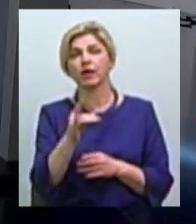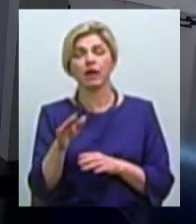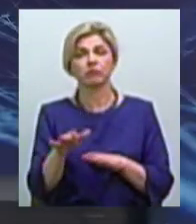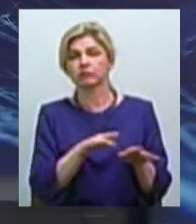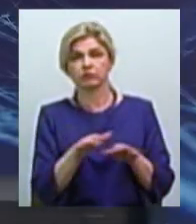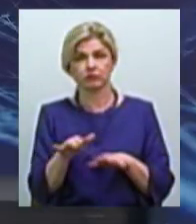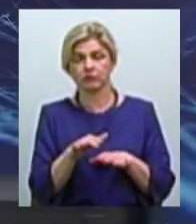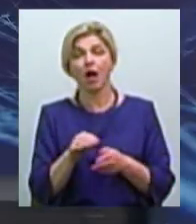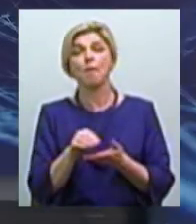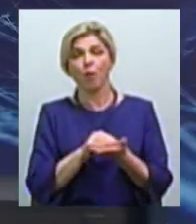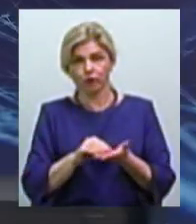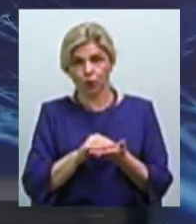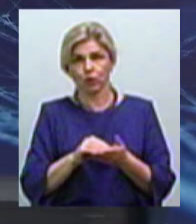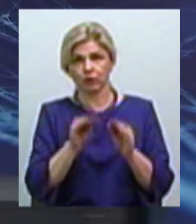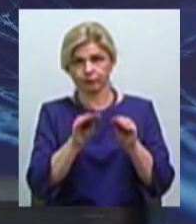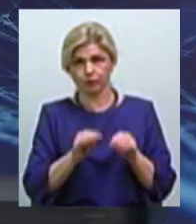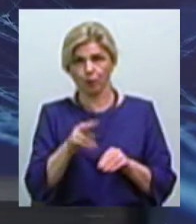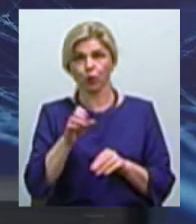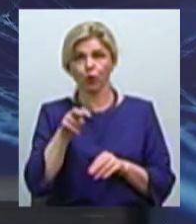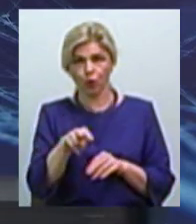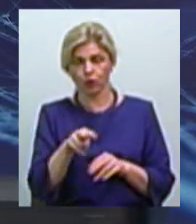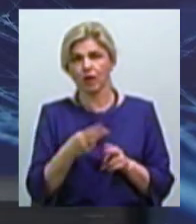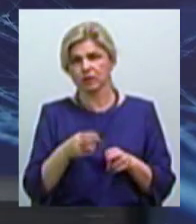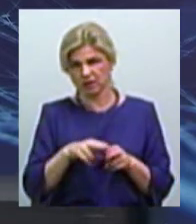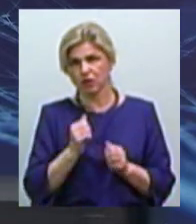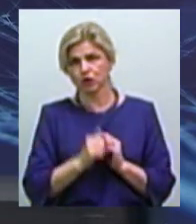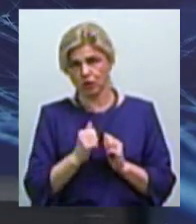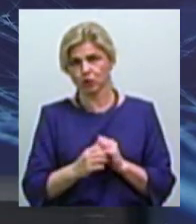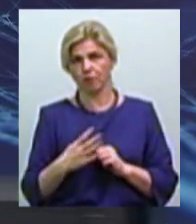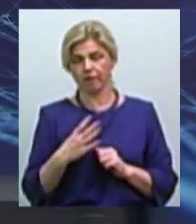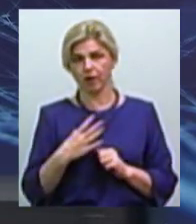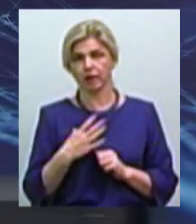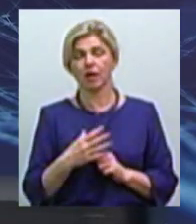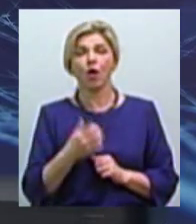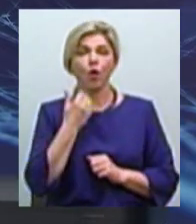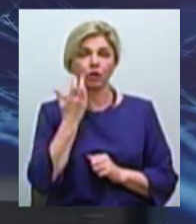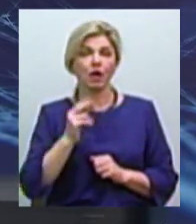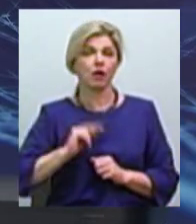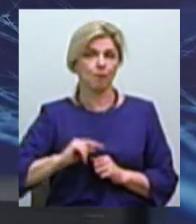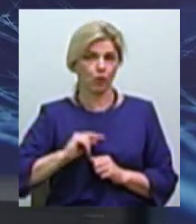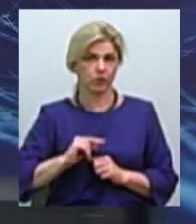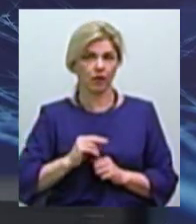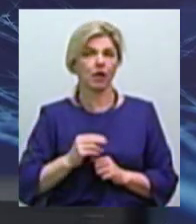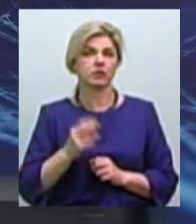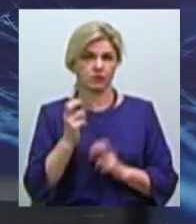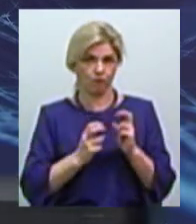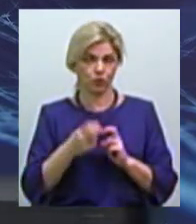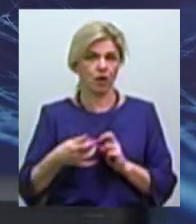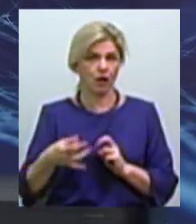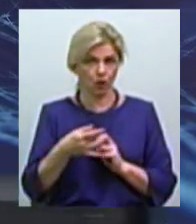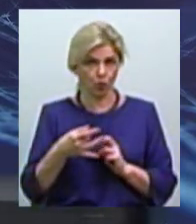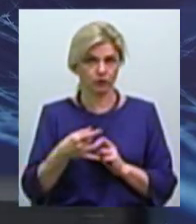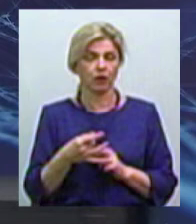Повторно складається на нього протокол. І це буває зачасту. Як тільки працівники адміністрації району, склавши протокол,